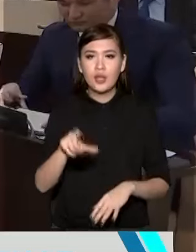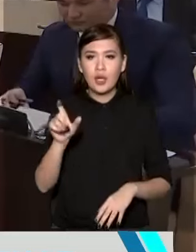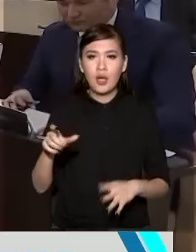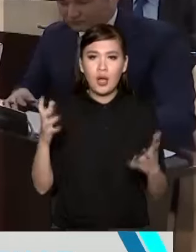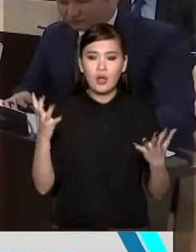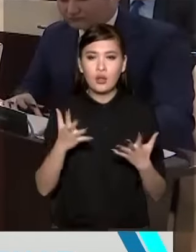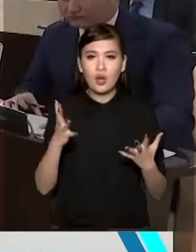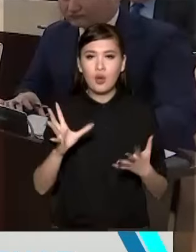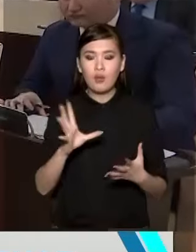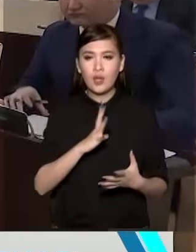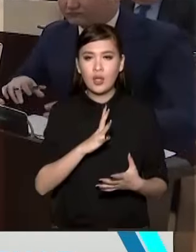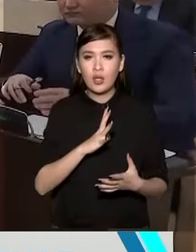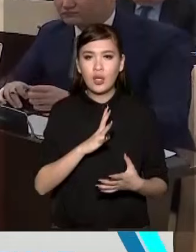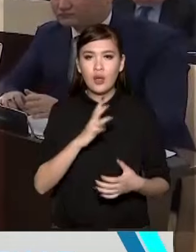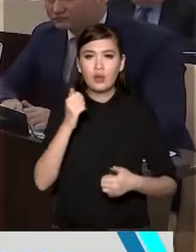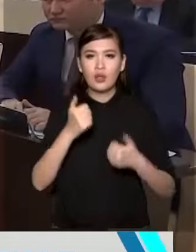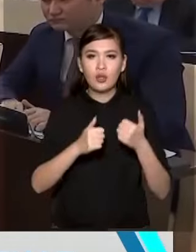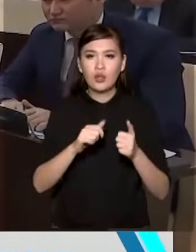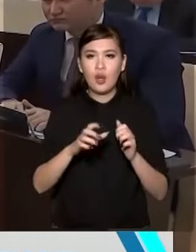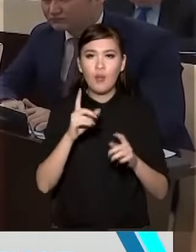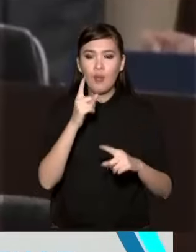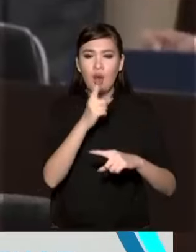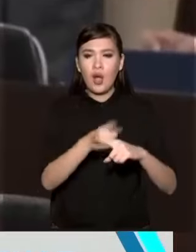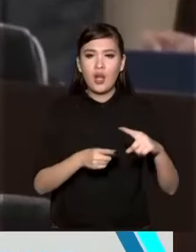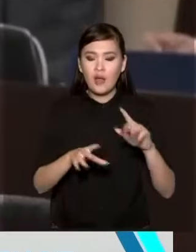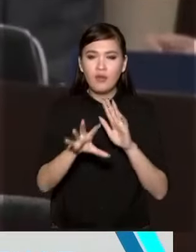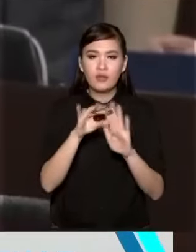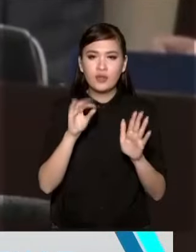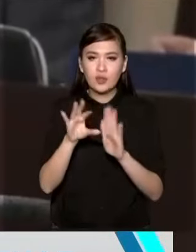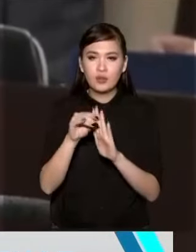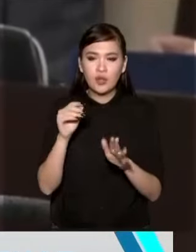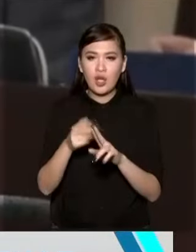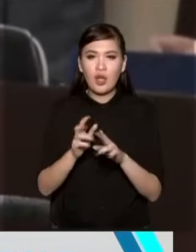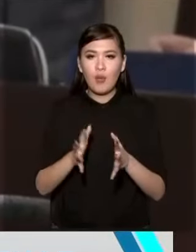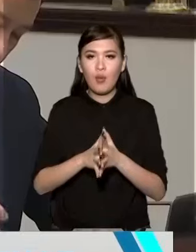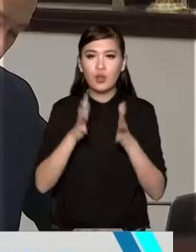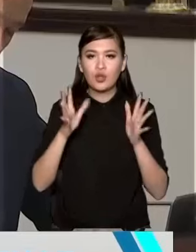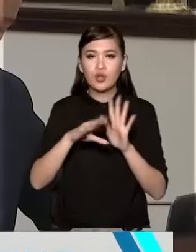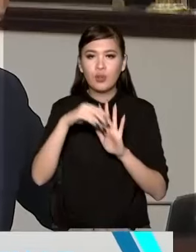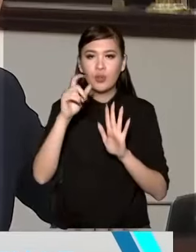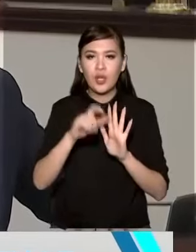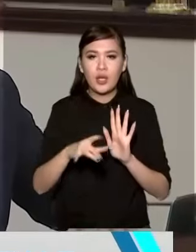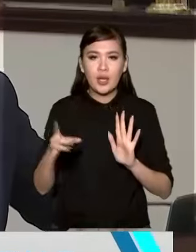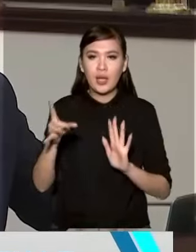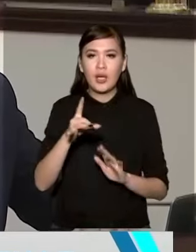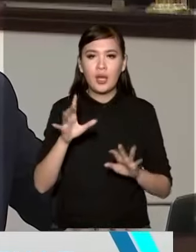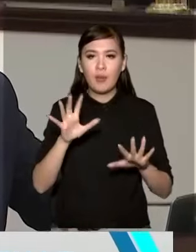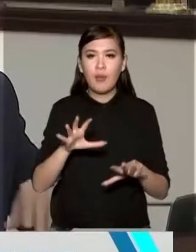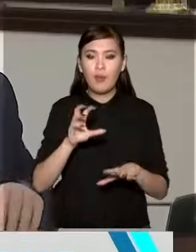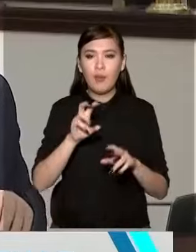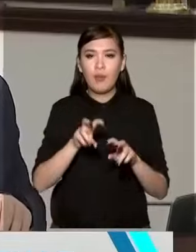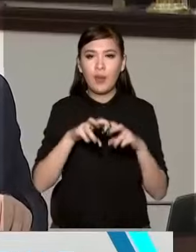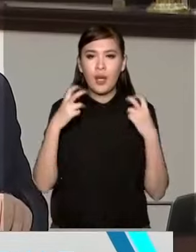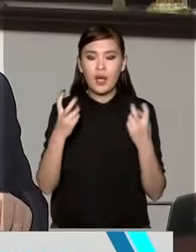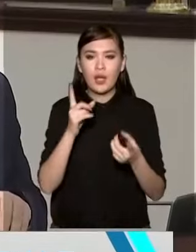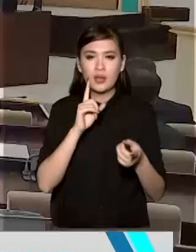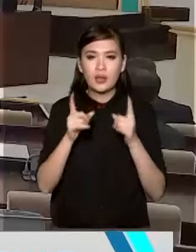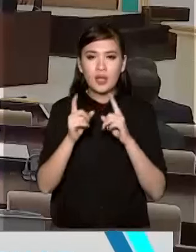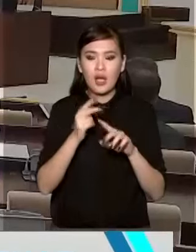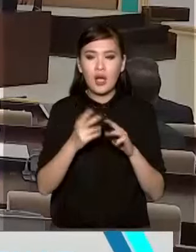за которых проголосовало более половины выборщиков, то есть большая часть депутатов регионального маслихата, от